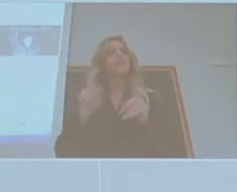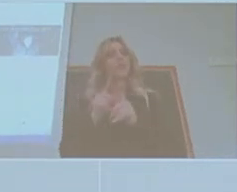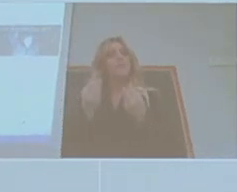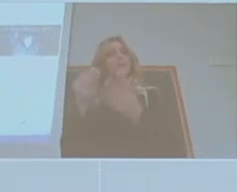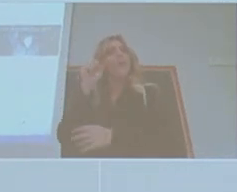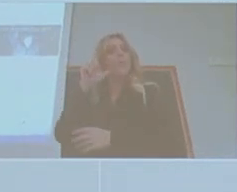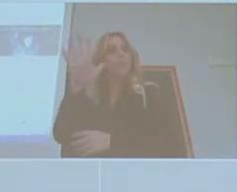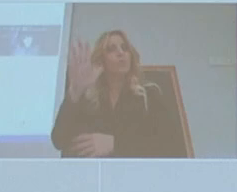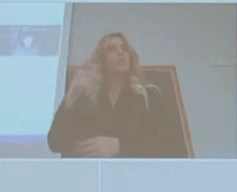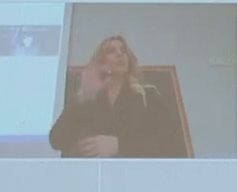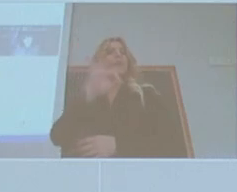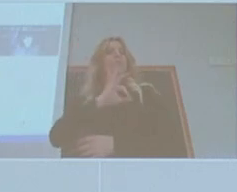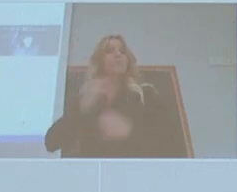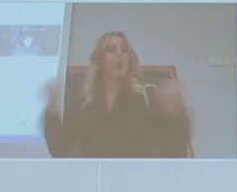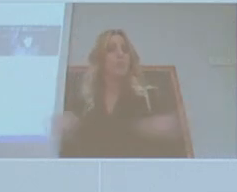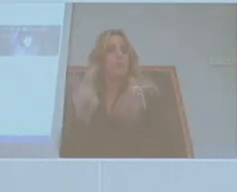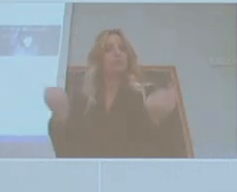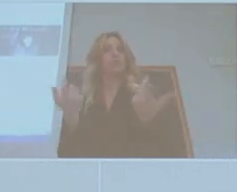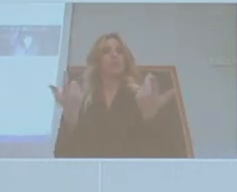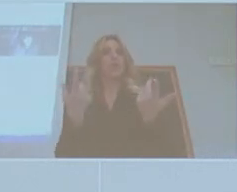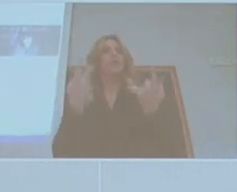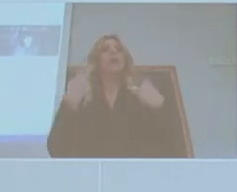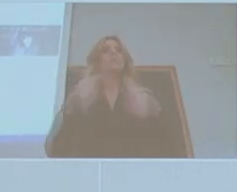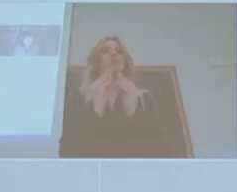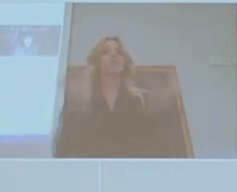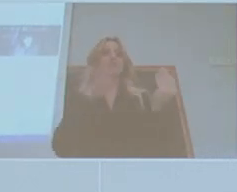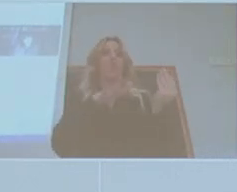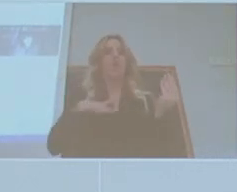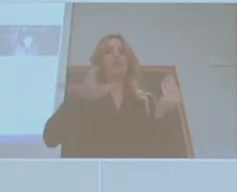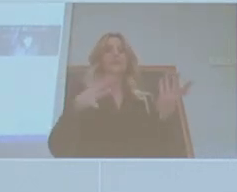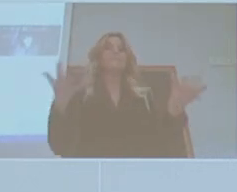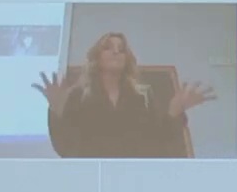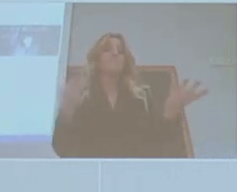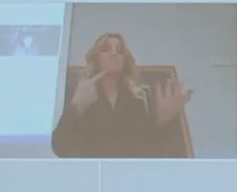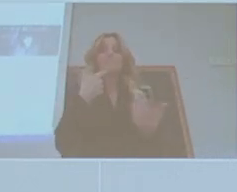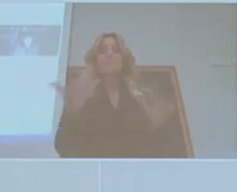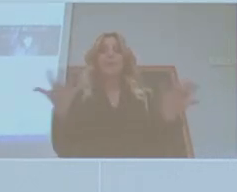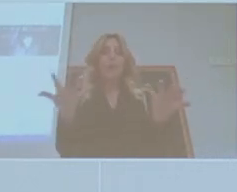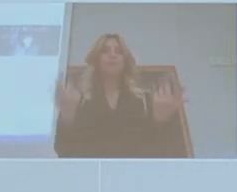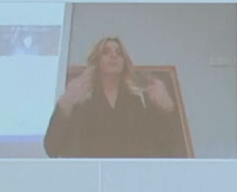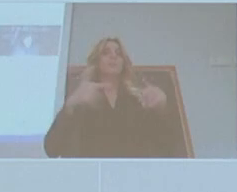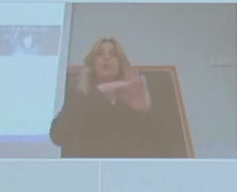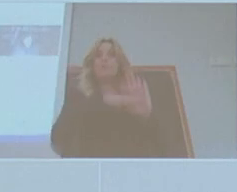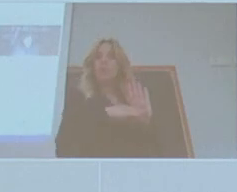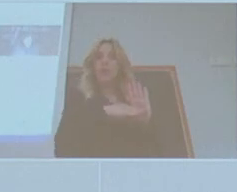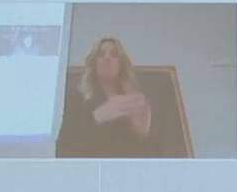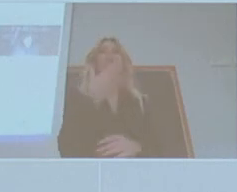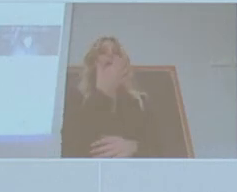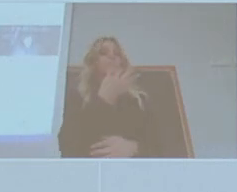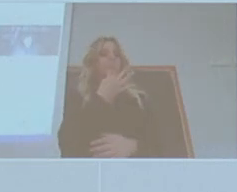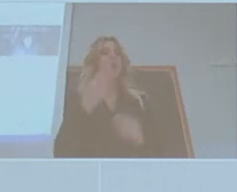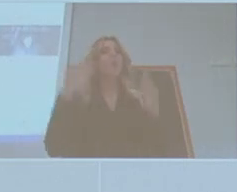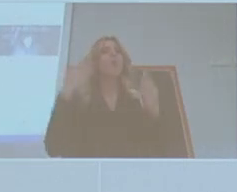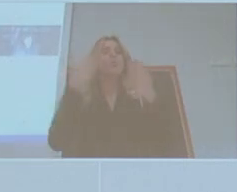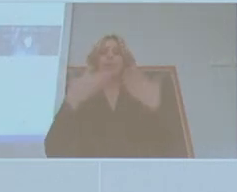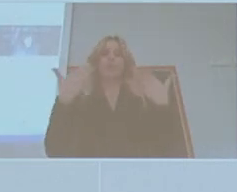la promozione dell'impiego giovanile. Che dire, è un programma ambizioso, è un programma molto ben